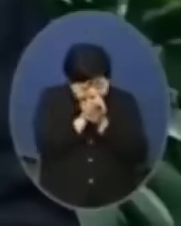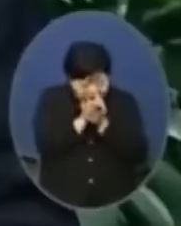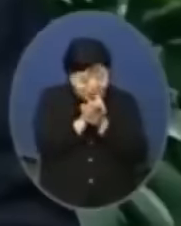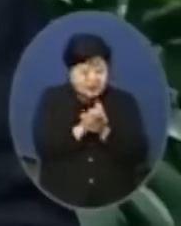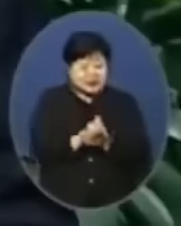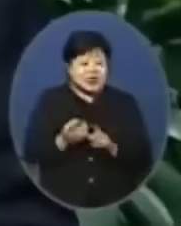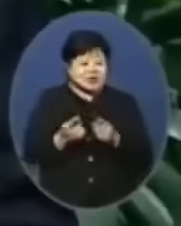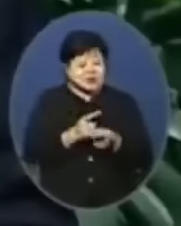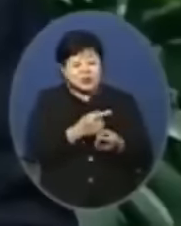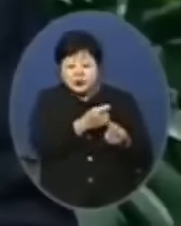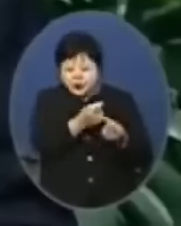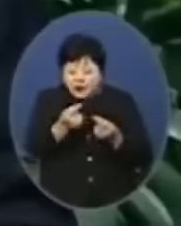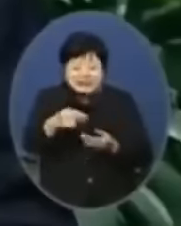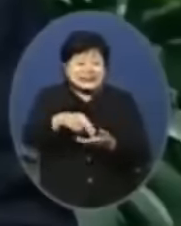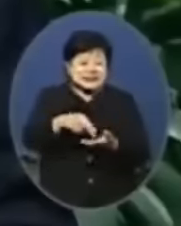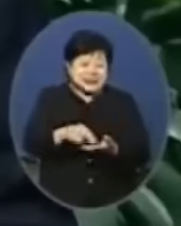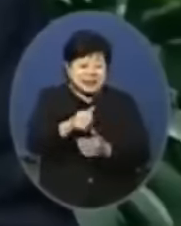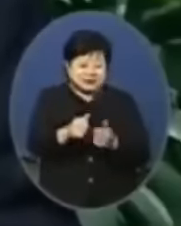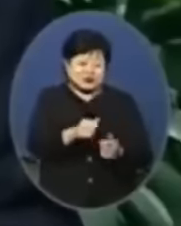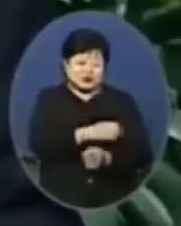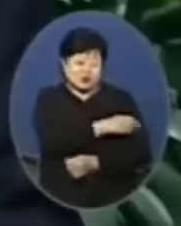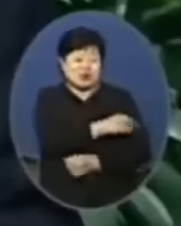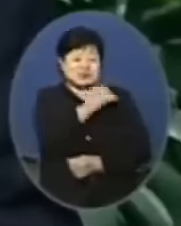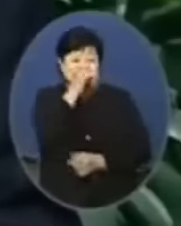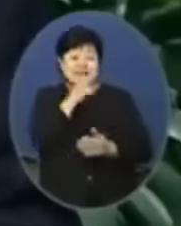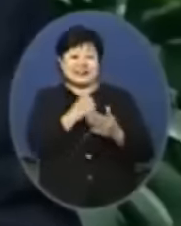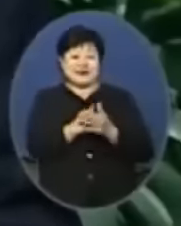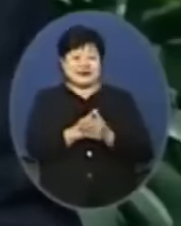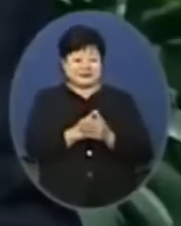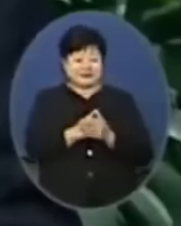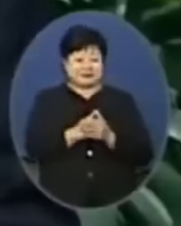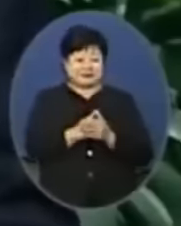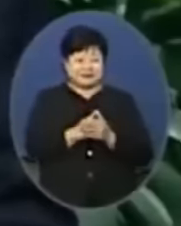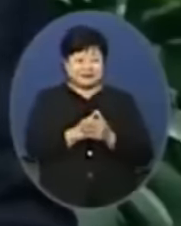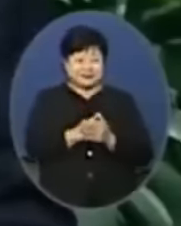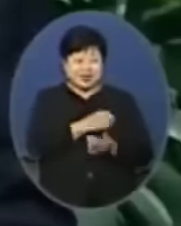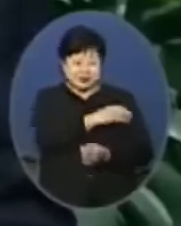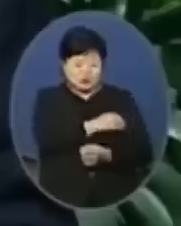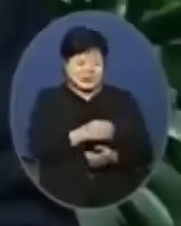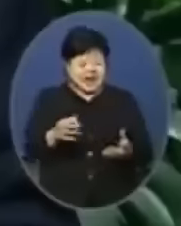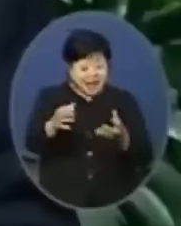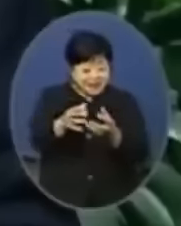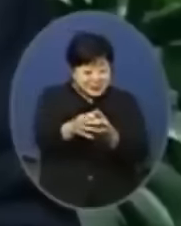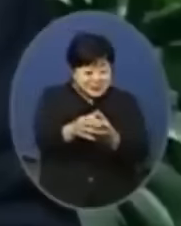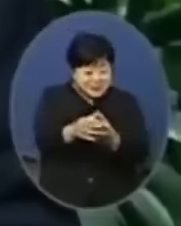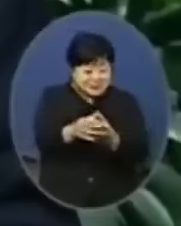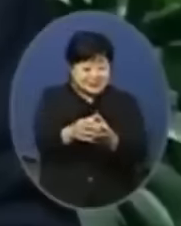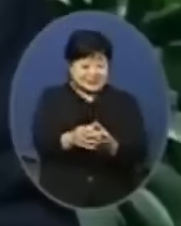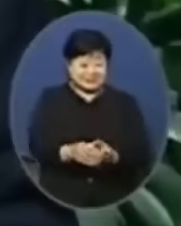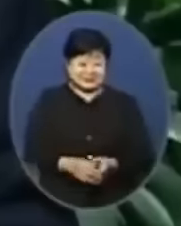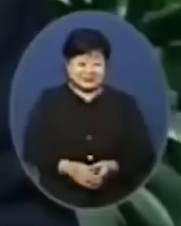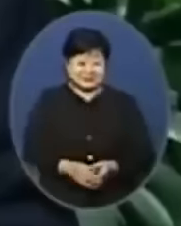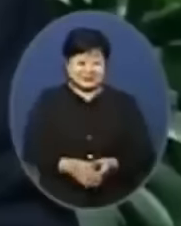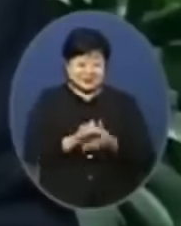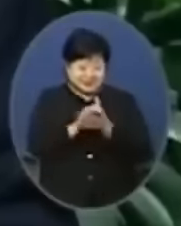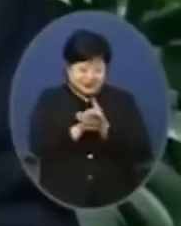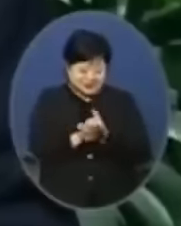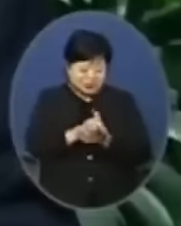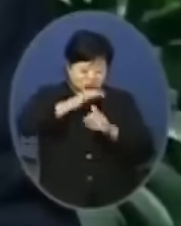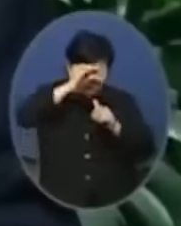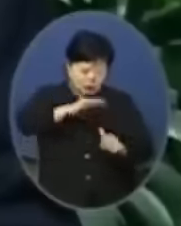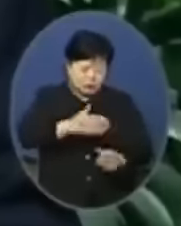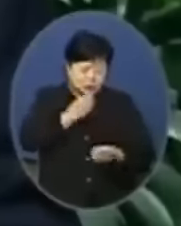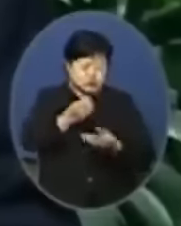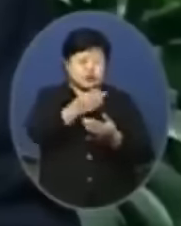여러분이나 내나 똑같이 하나님이 주신 권세가 있는 것입니다. 권세가 합쳐서 기도해주면 굉장한